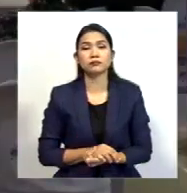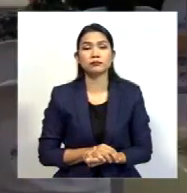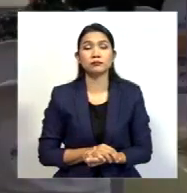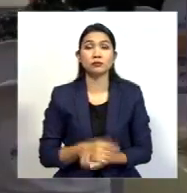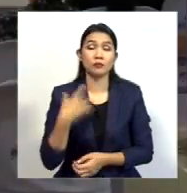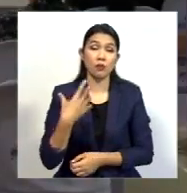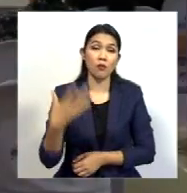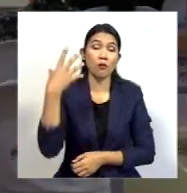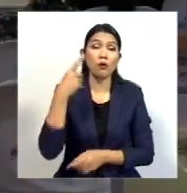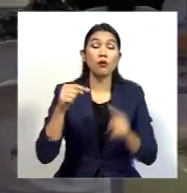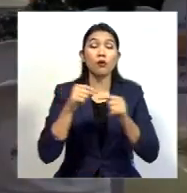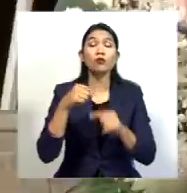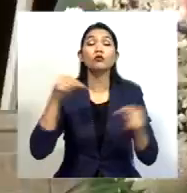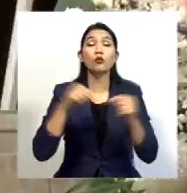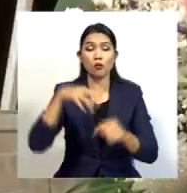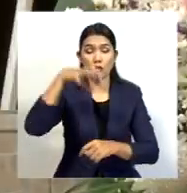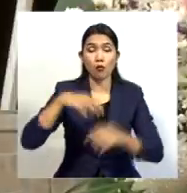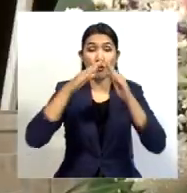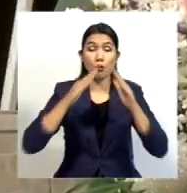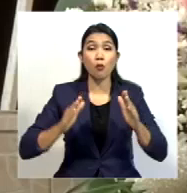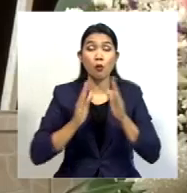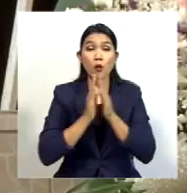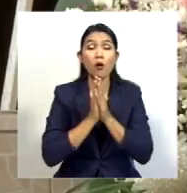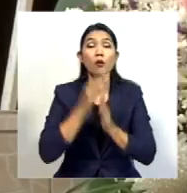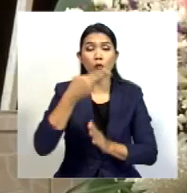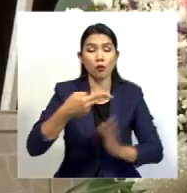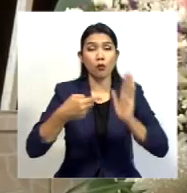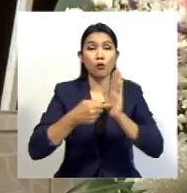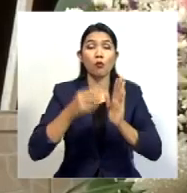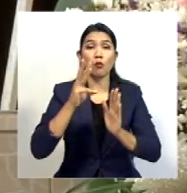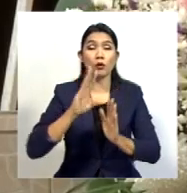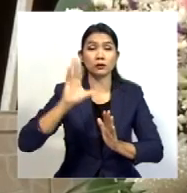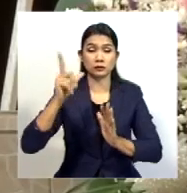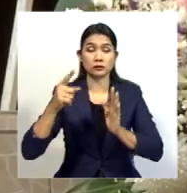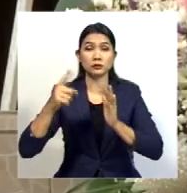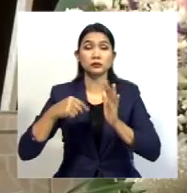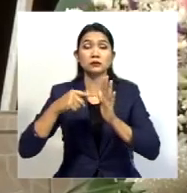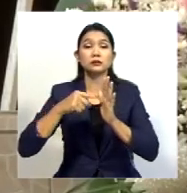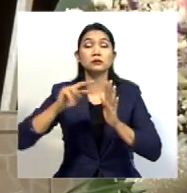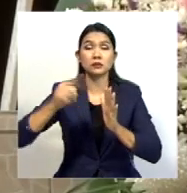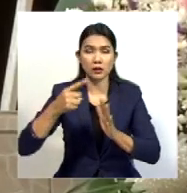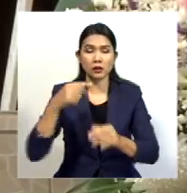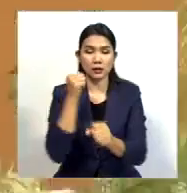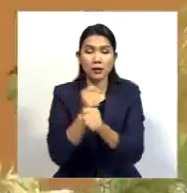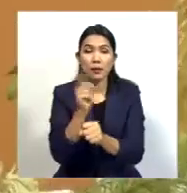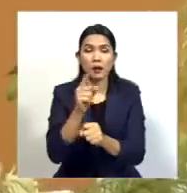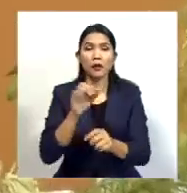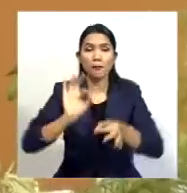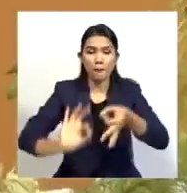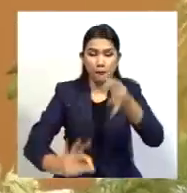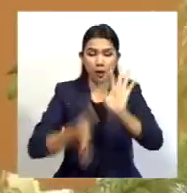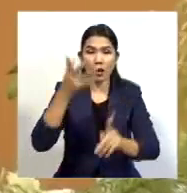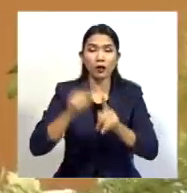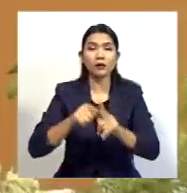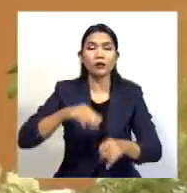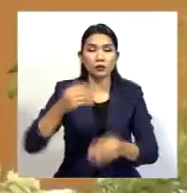ที่วัดหัวช้างตำบลท่าศาลาอำเภอเมืองจังหวัดลพบุรีค่ะมีพิธีชาปนกิจศพเด็กชายพานุวิทย์วงอยู่หรือว่าน้องไ